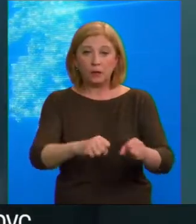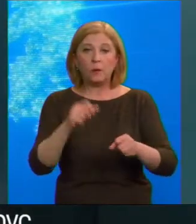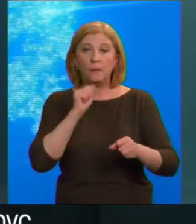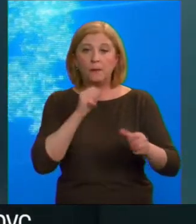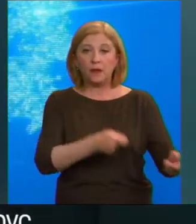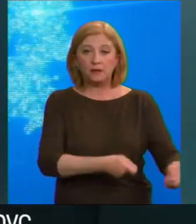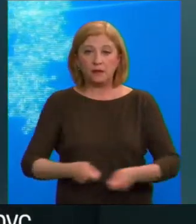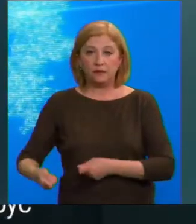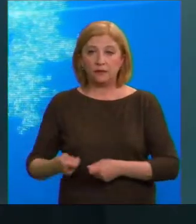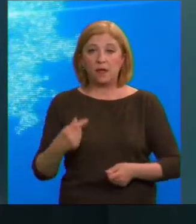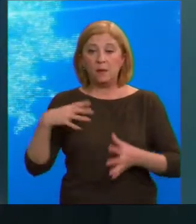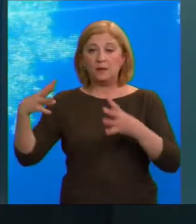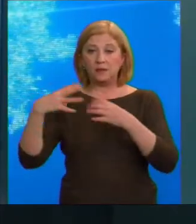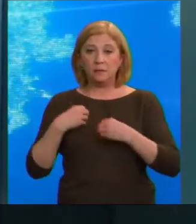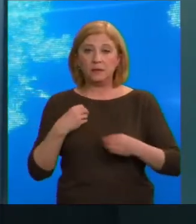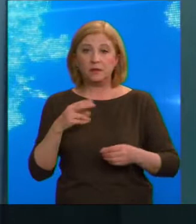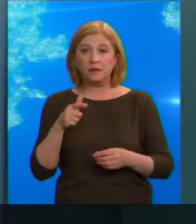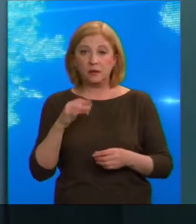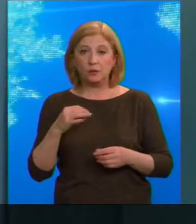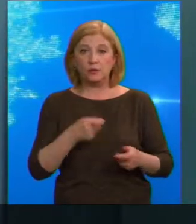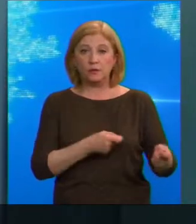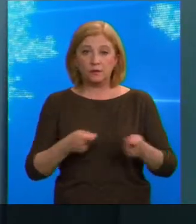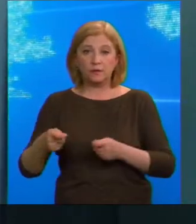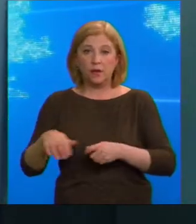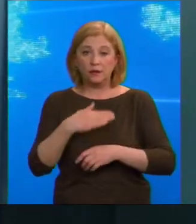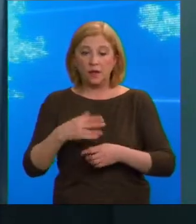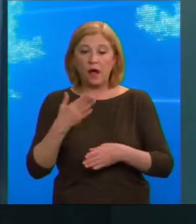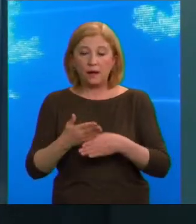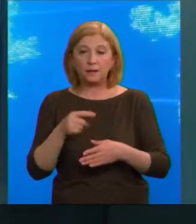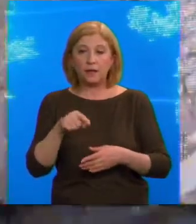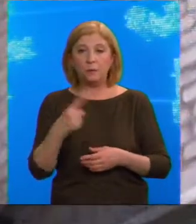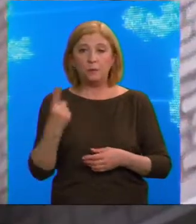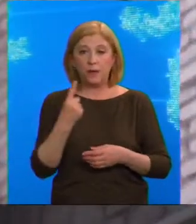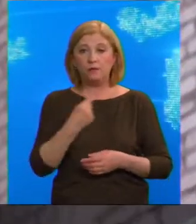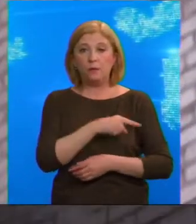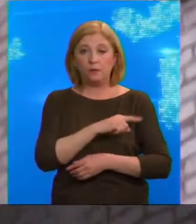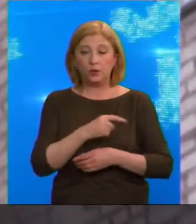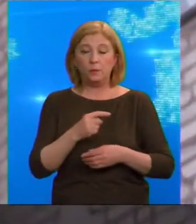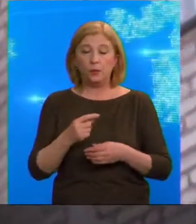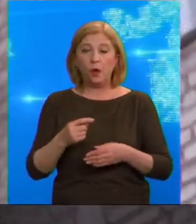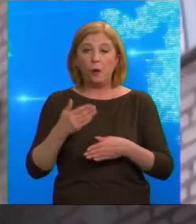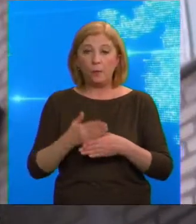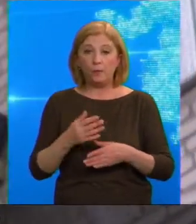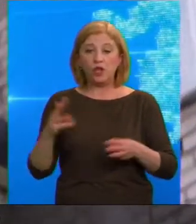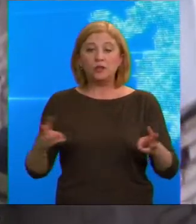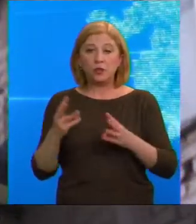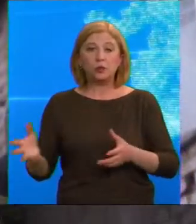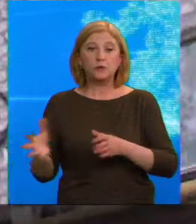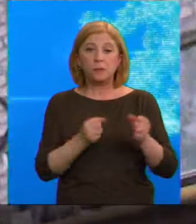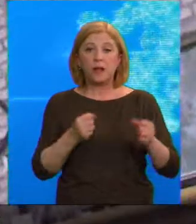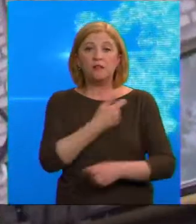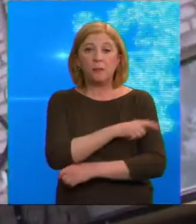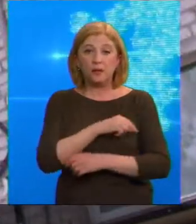вынести. Мы совместно с нашим сержантом Гениатулиным вынесли его на улицу и оказали первую доврачебную помощь. С ожогами мужчину забрали в больницу. Из